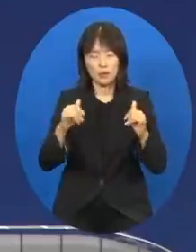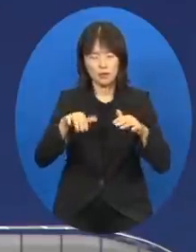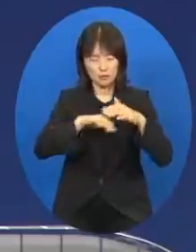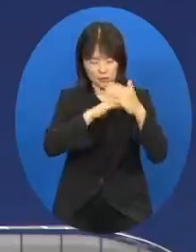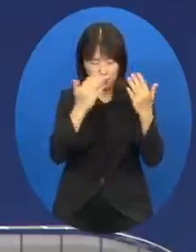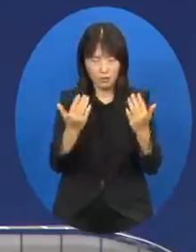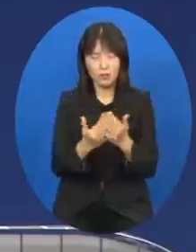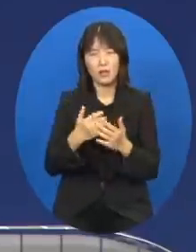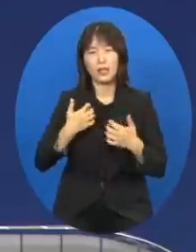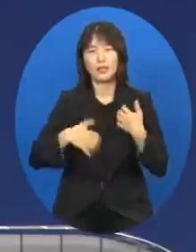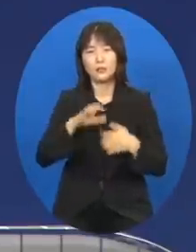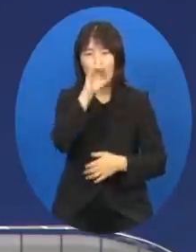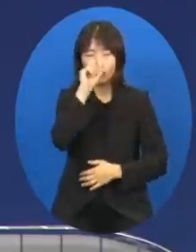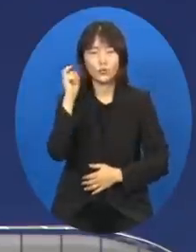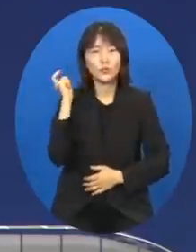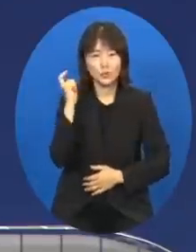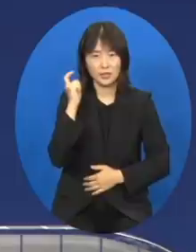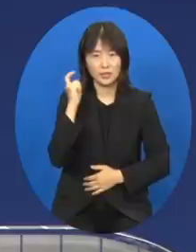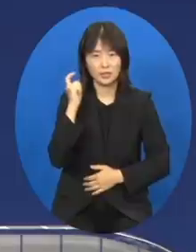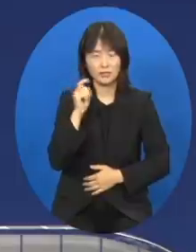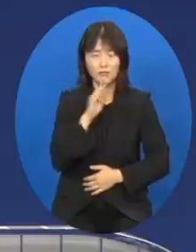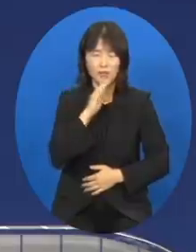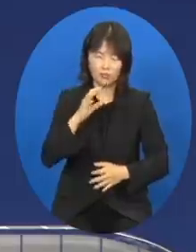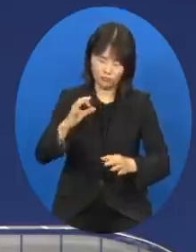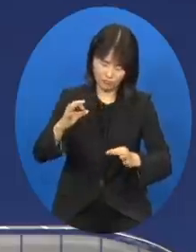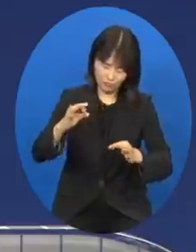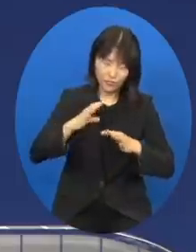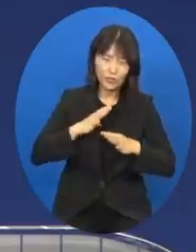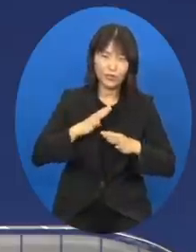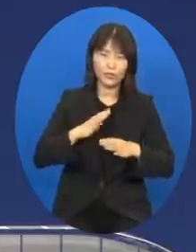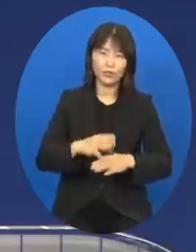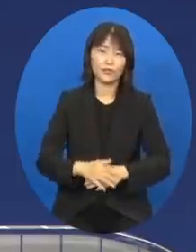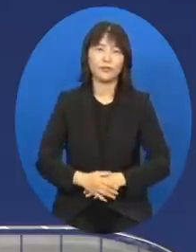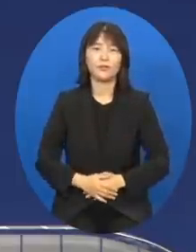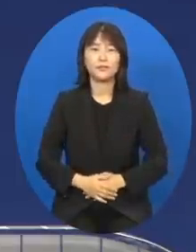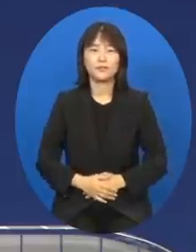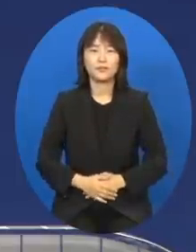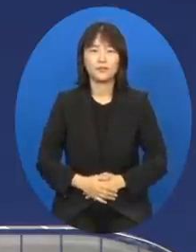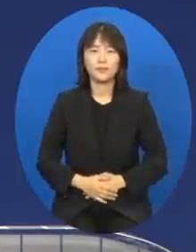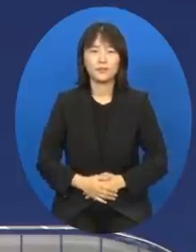소식이라는. 그러니 정말 놀랍잖아요.